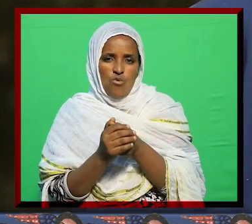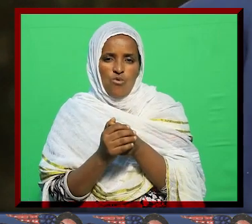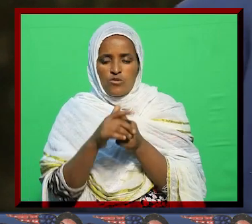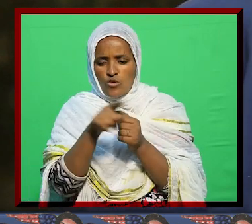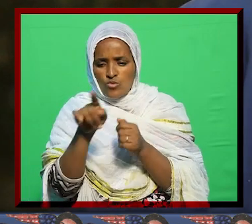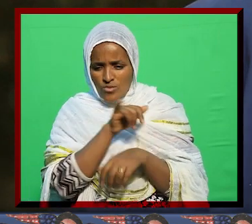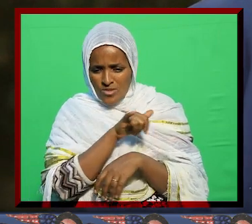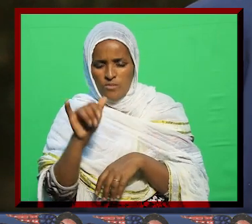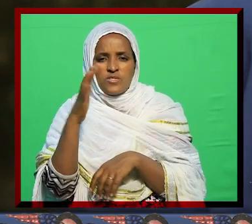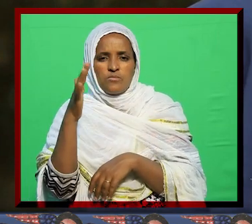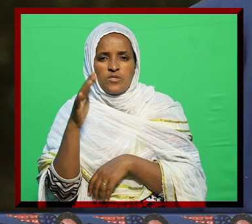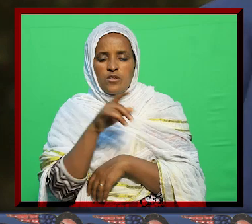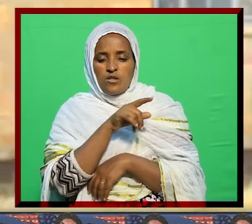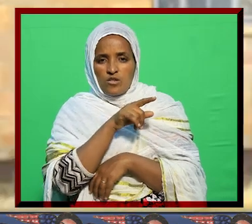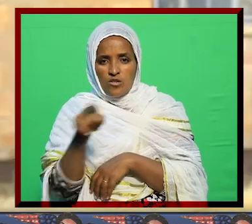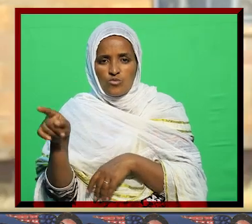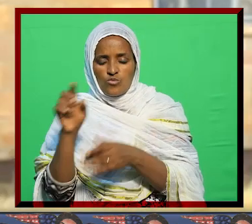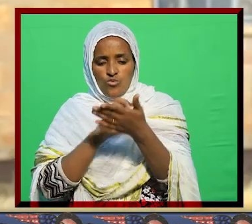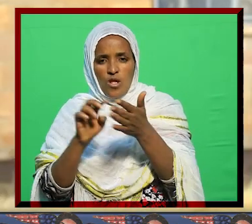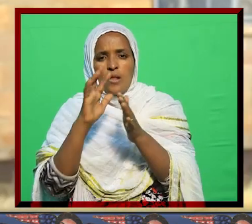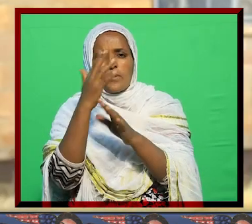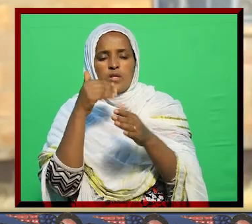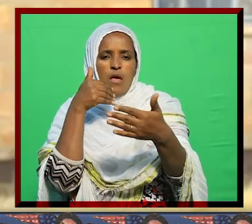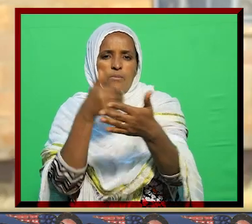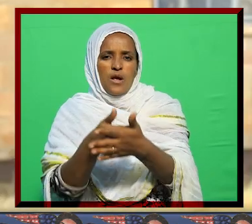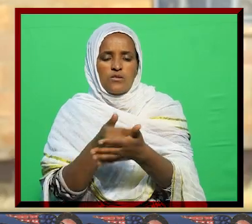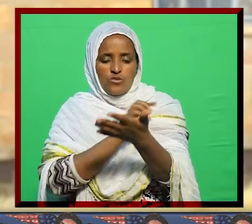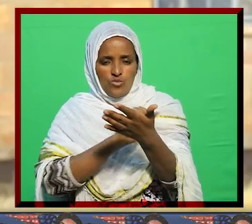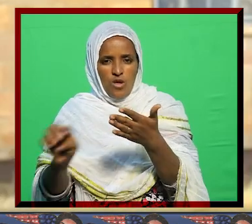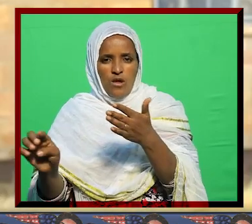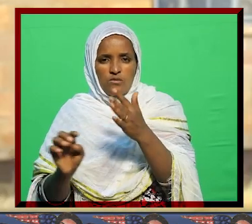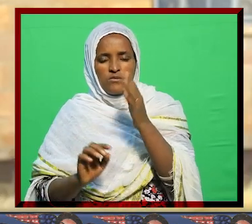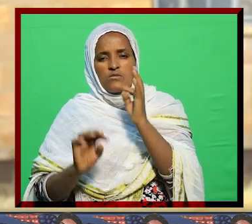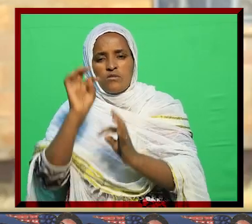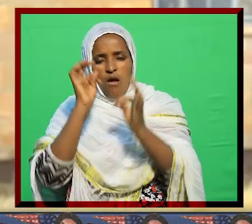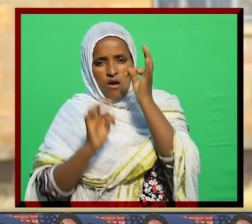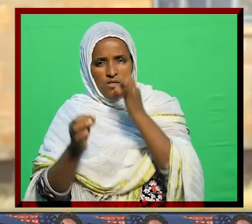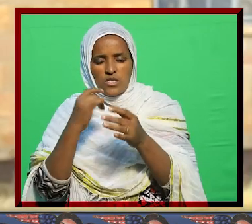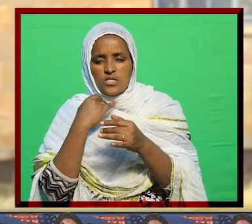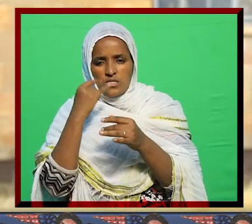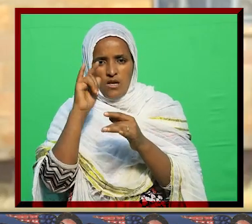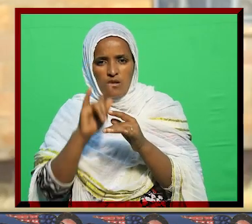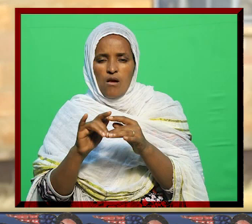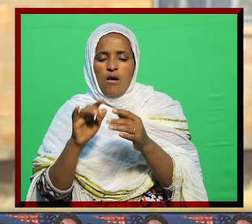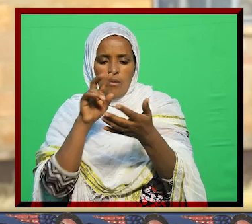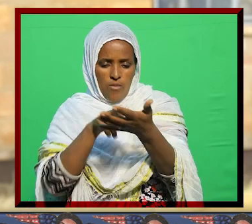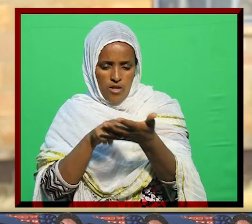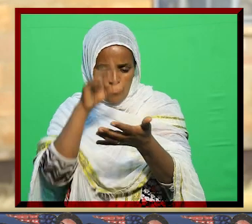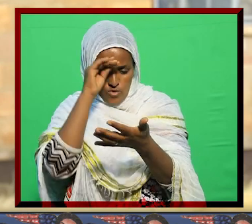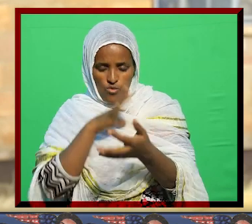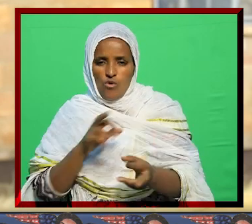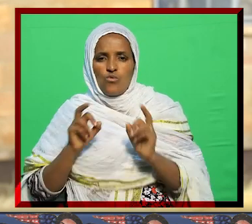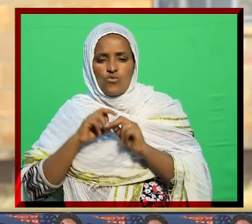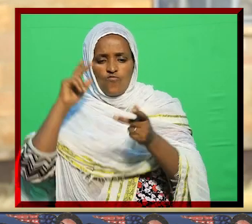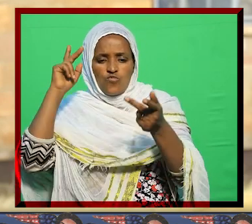ስንከተላቸው ነው፣ ስንመስል ነው። እነሱ ለመምሰልም ያበቃናል። ቅዱሳንን ይቅድገድ ለቅዱሳንን ዜና ቅዱሳን